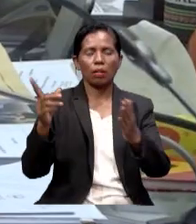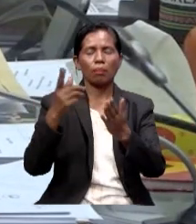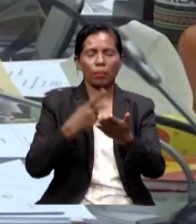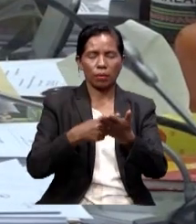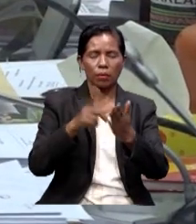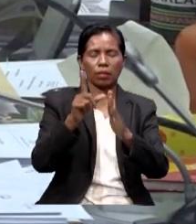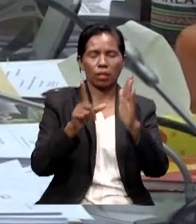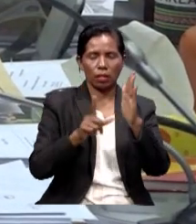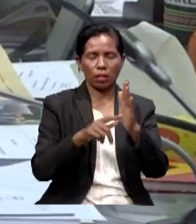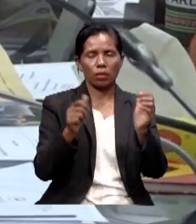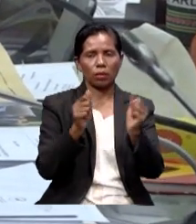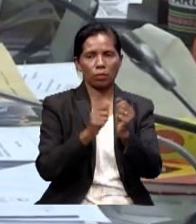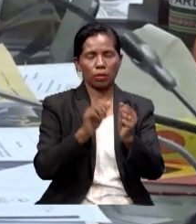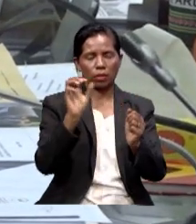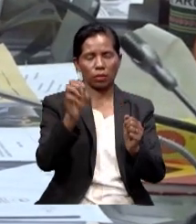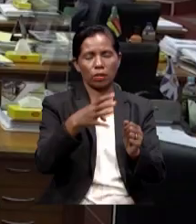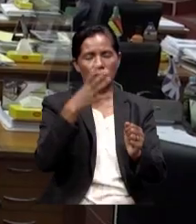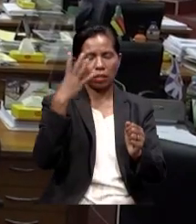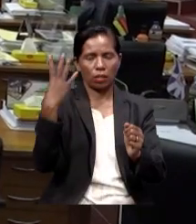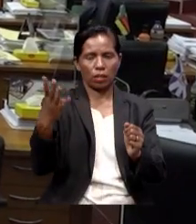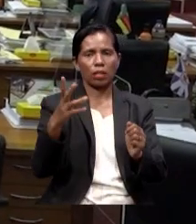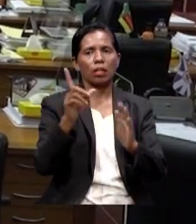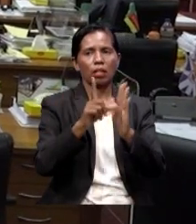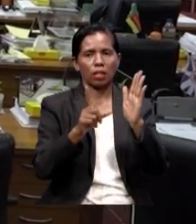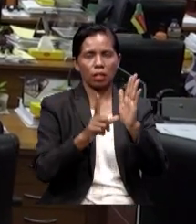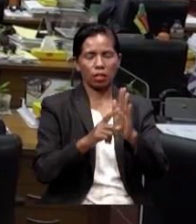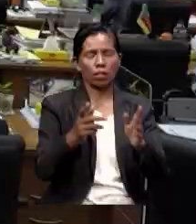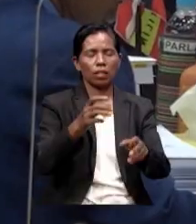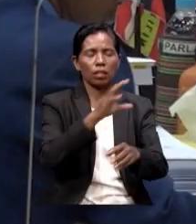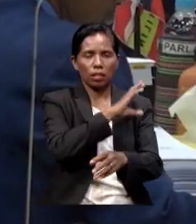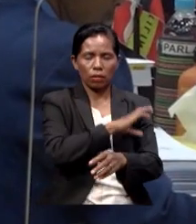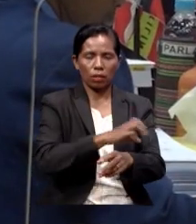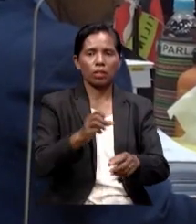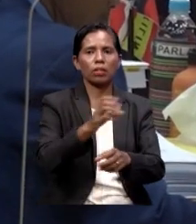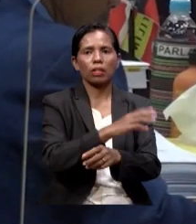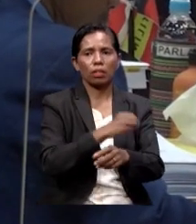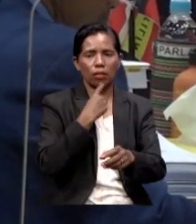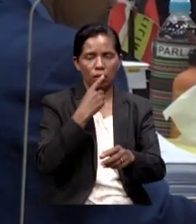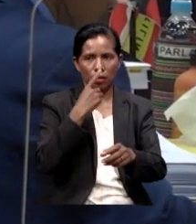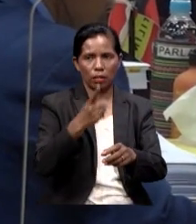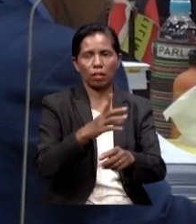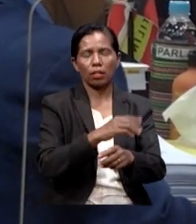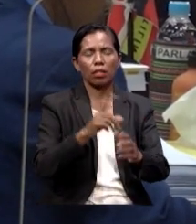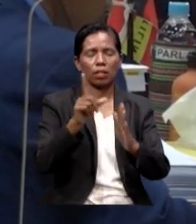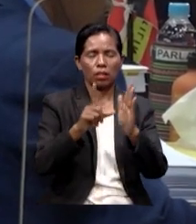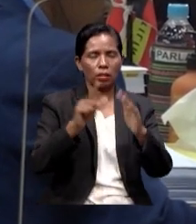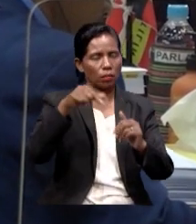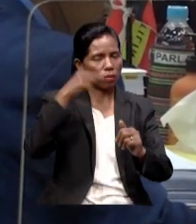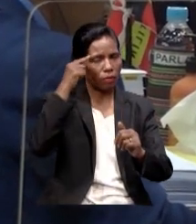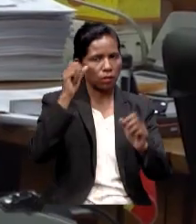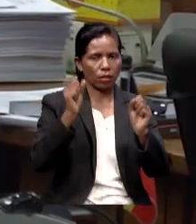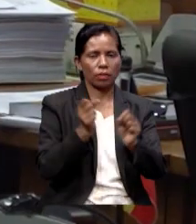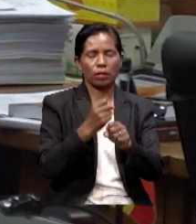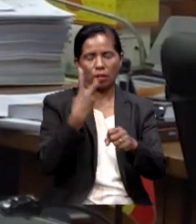numero sanulu resinghat barakinta regime jurídico segurança social titular órgão soberano ba governo